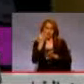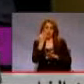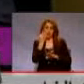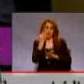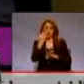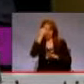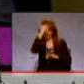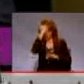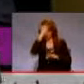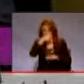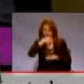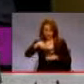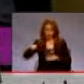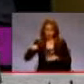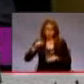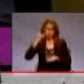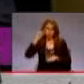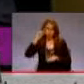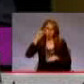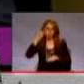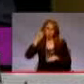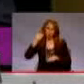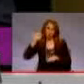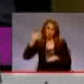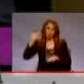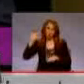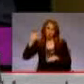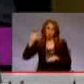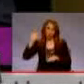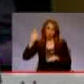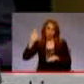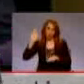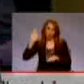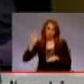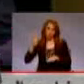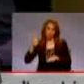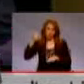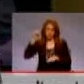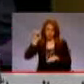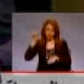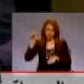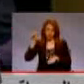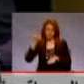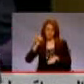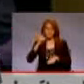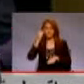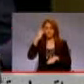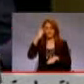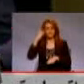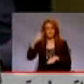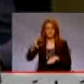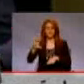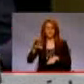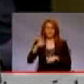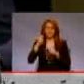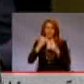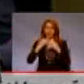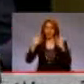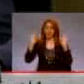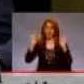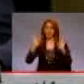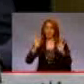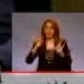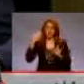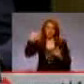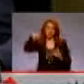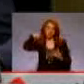انا بشكر جدا الدكتور حسام صلاح استشاري جراحه العظام بالقصر العيني لتبرعه باجره بالكامل في العمليه. وفي الحقيقه العمليه